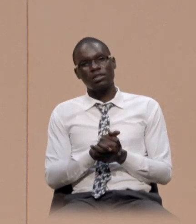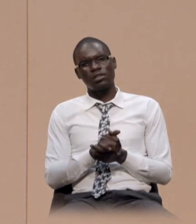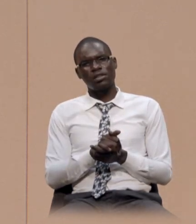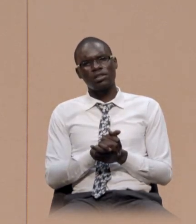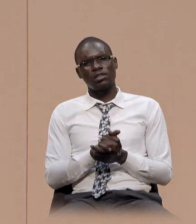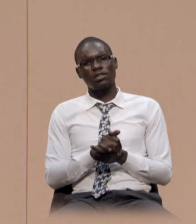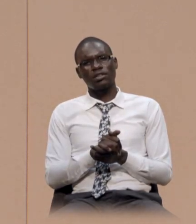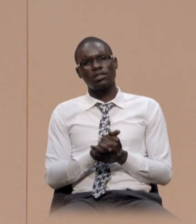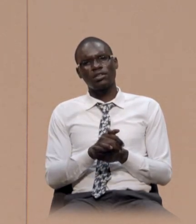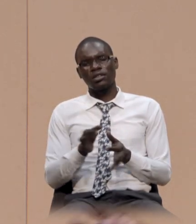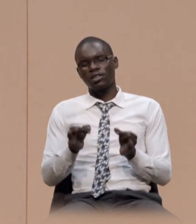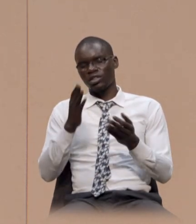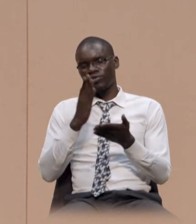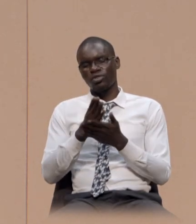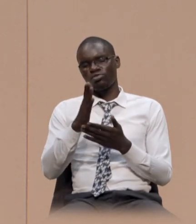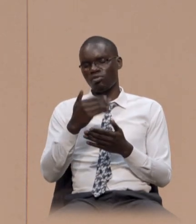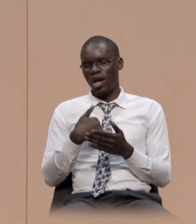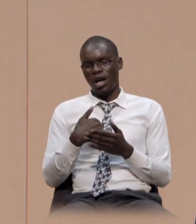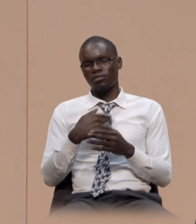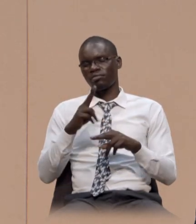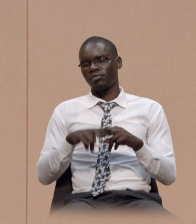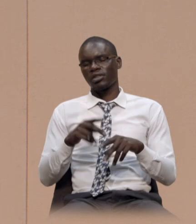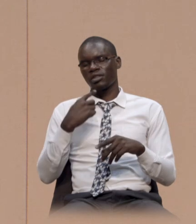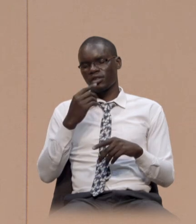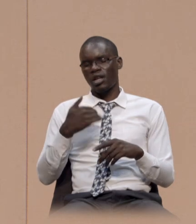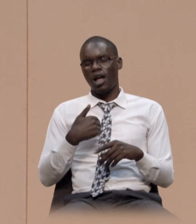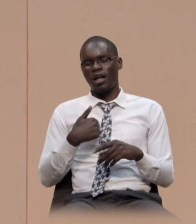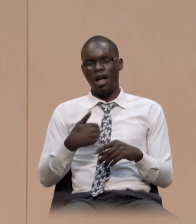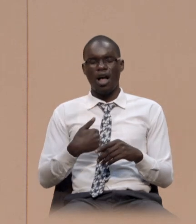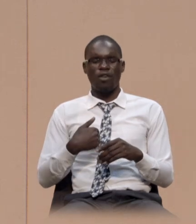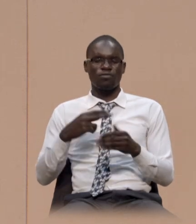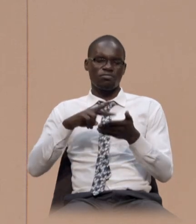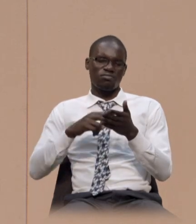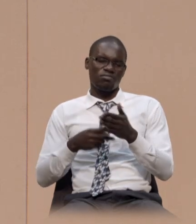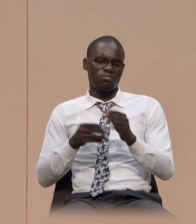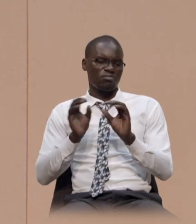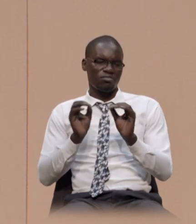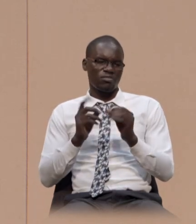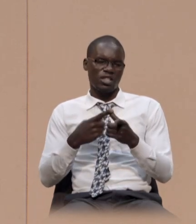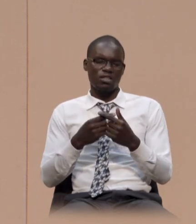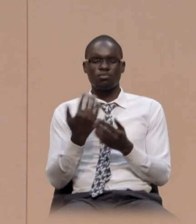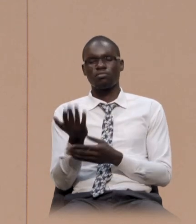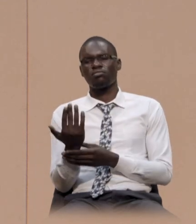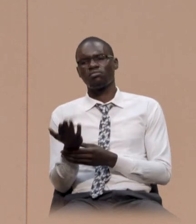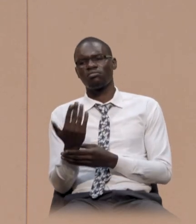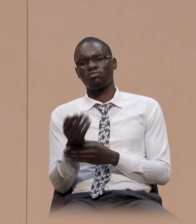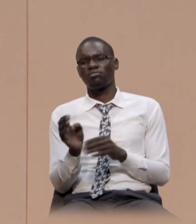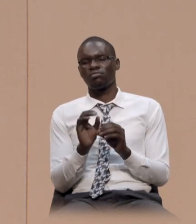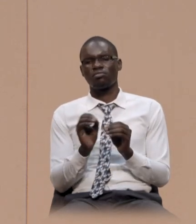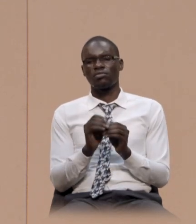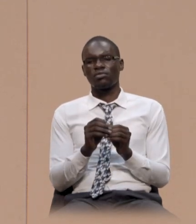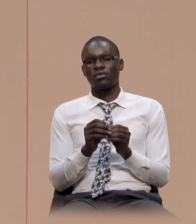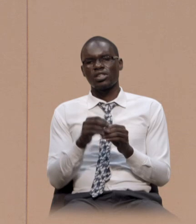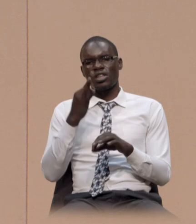wewe kweli umekaa na kusema mimi ni bure, sasa nitafanya nini? Utakuwa muombaji bure hapo tu. Lakini